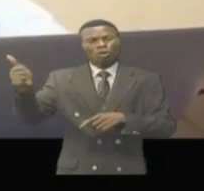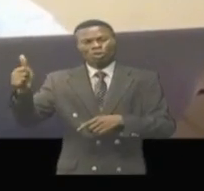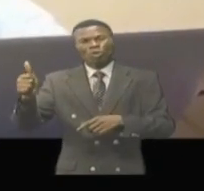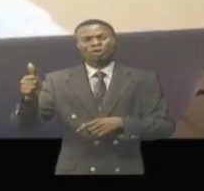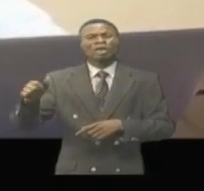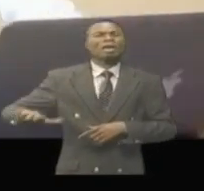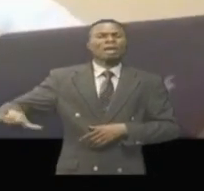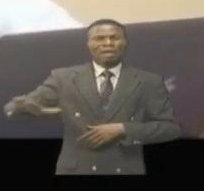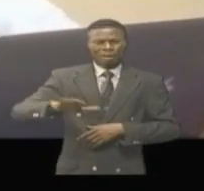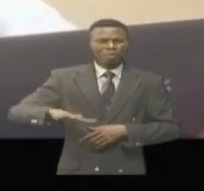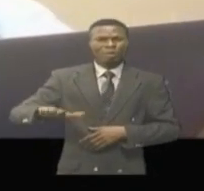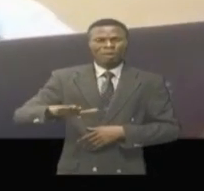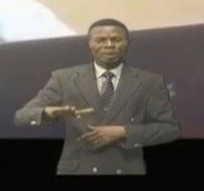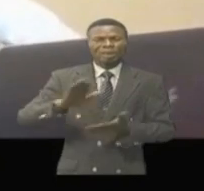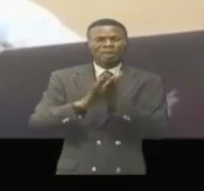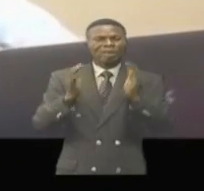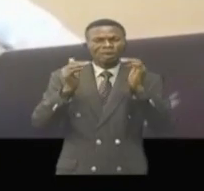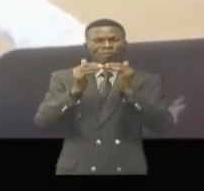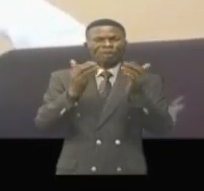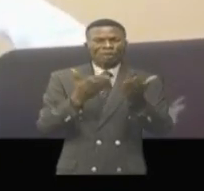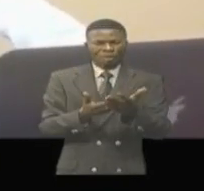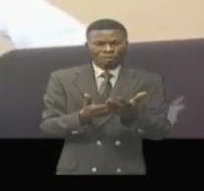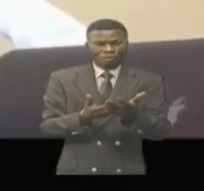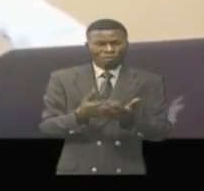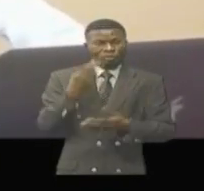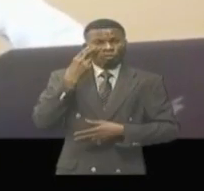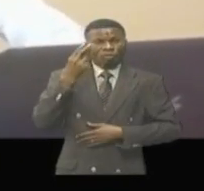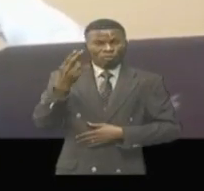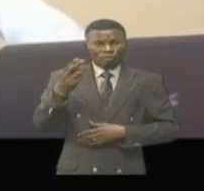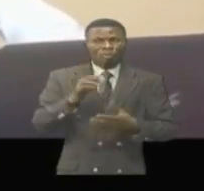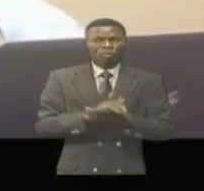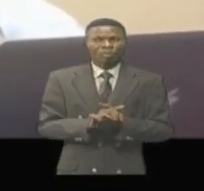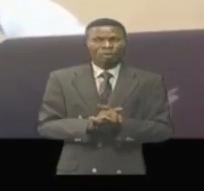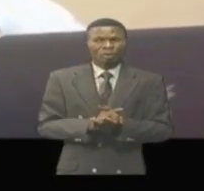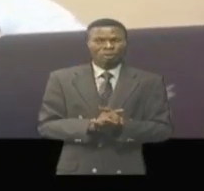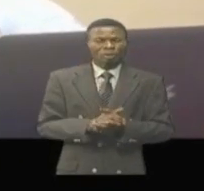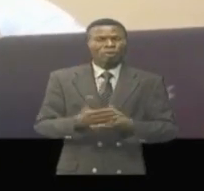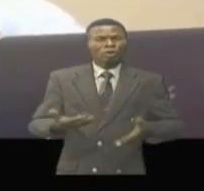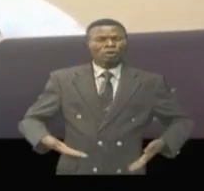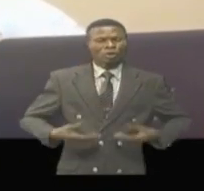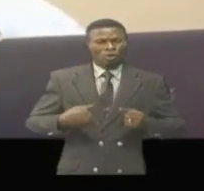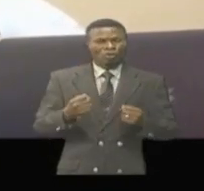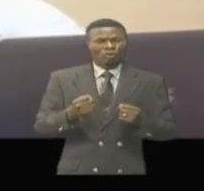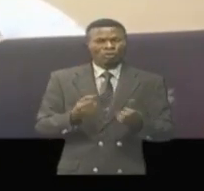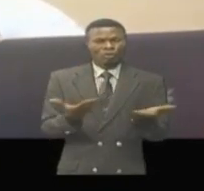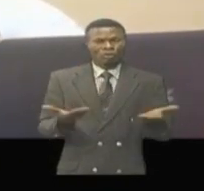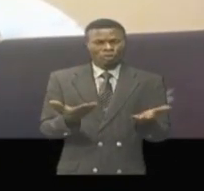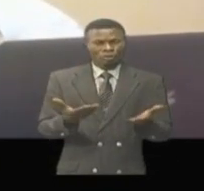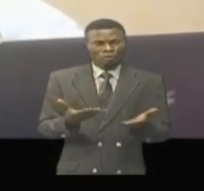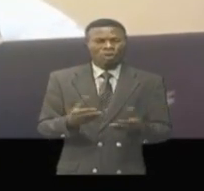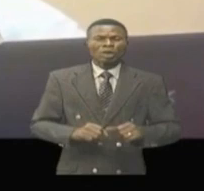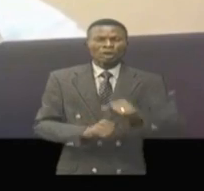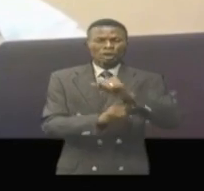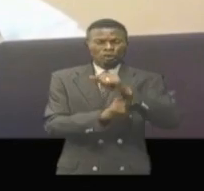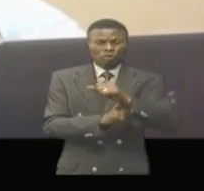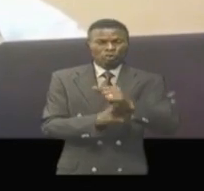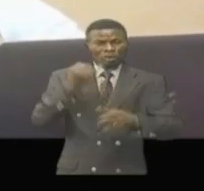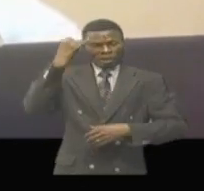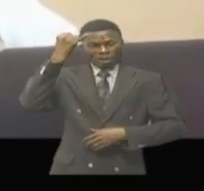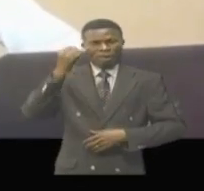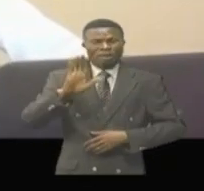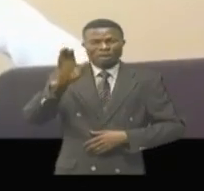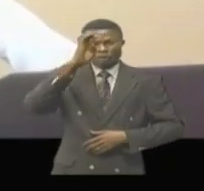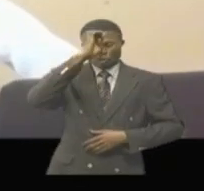en tout cas nous respecter. Alors depuis que je suis là, j'ai suivi un peu l'appel de son Excellence, Monsieur le Président de la République, Félix